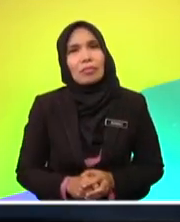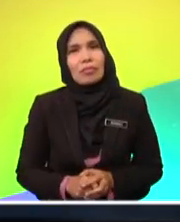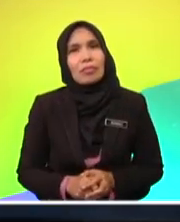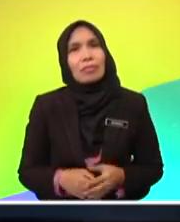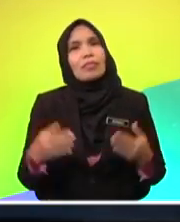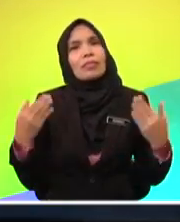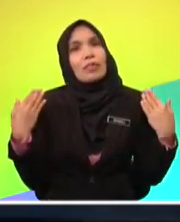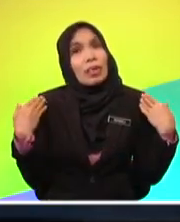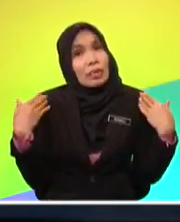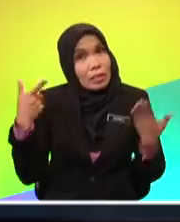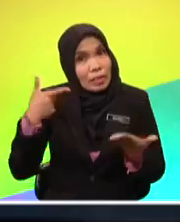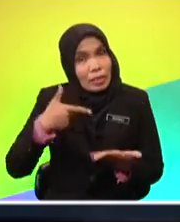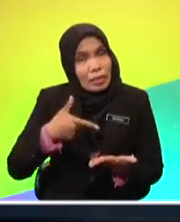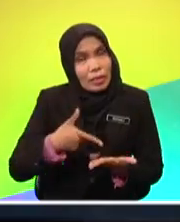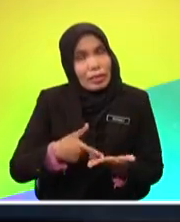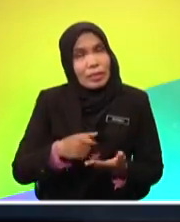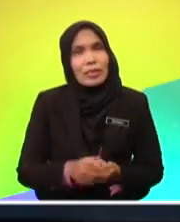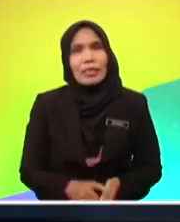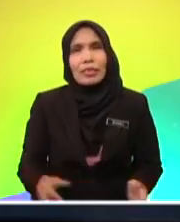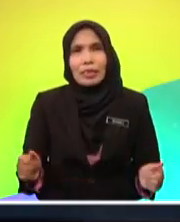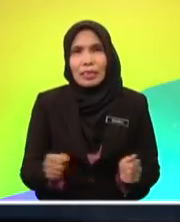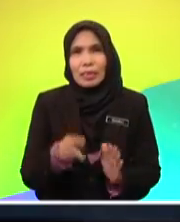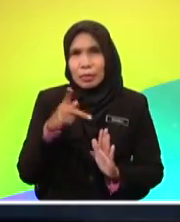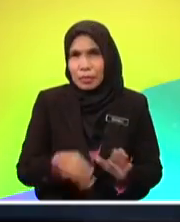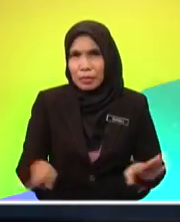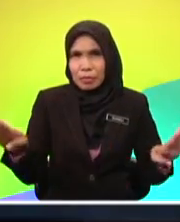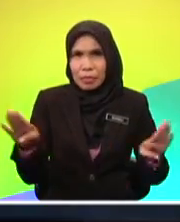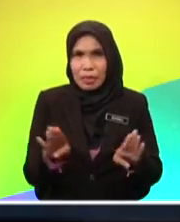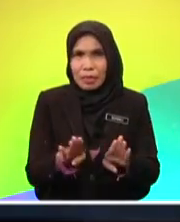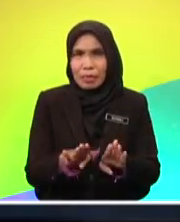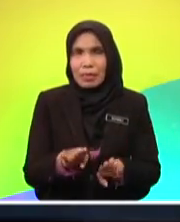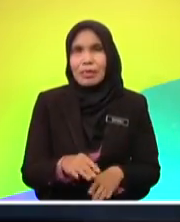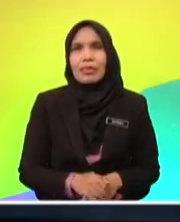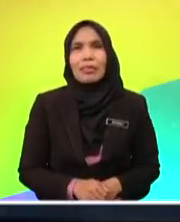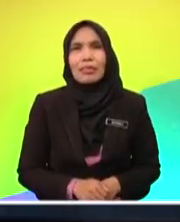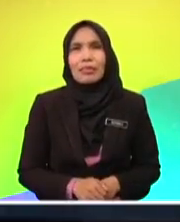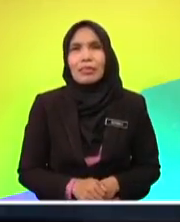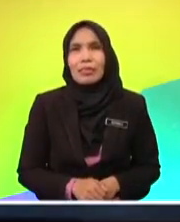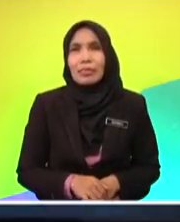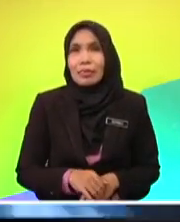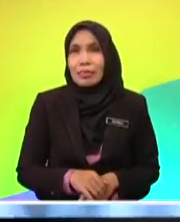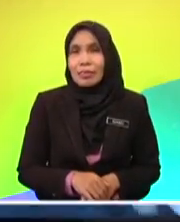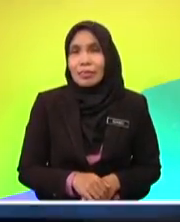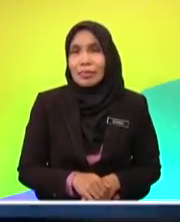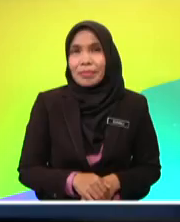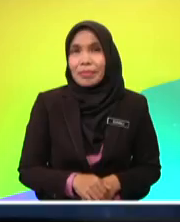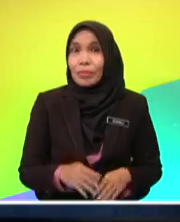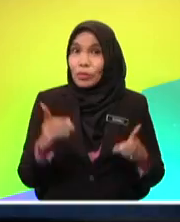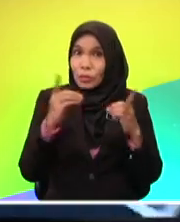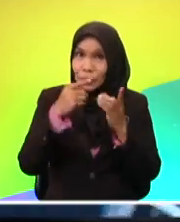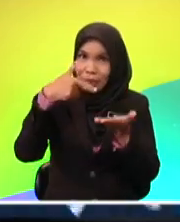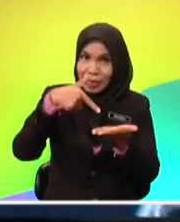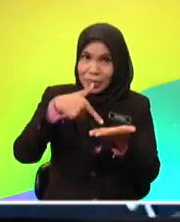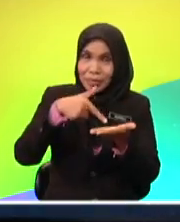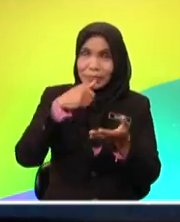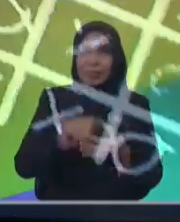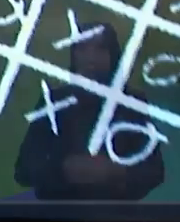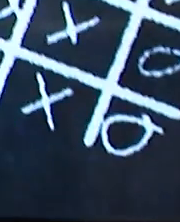akan kembali semula dengan pelbagai pengisian yang menarik. Jumpa selepas ini dalam Didik TV KPM tau.